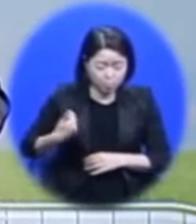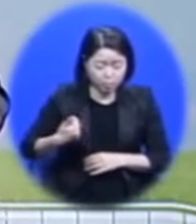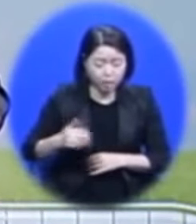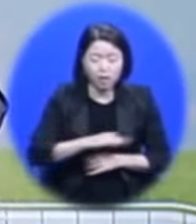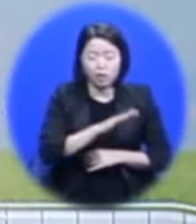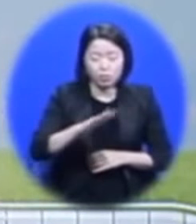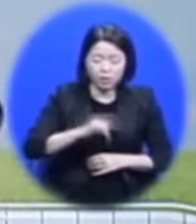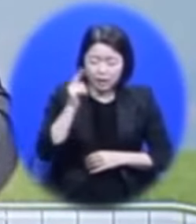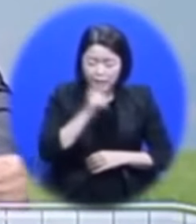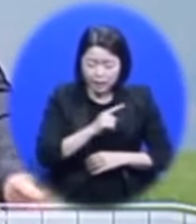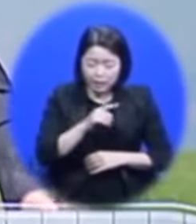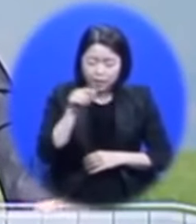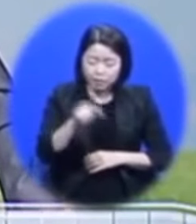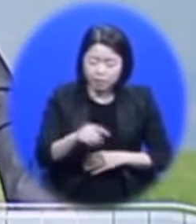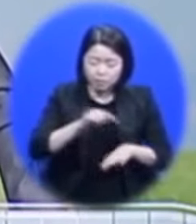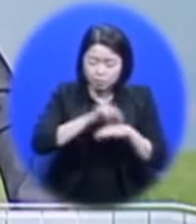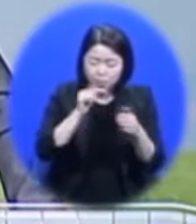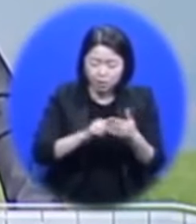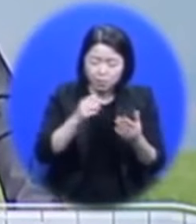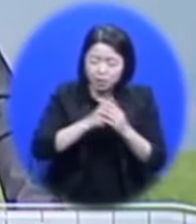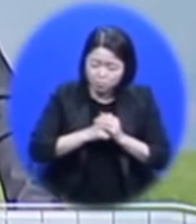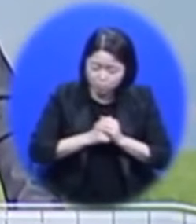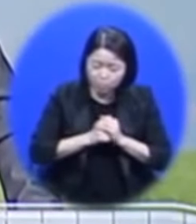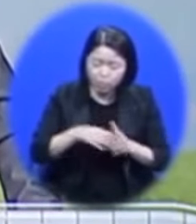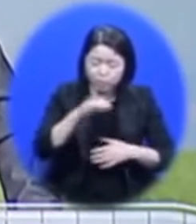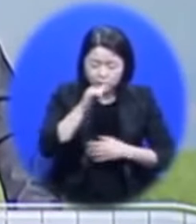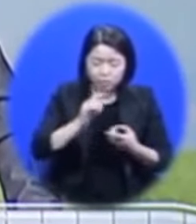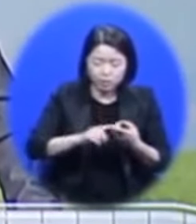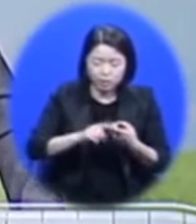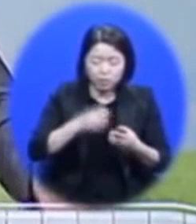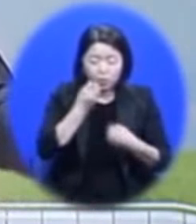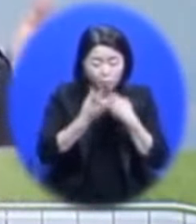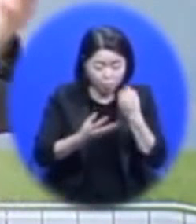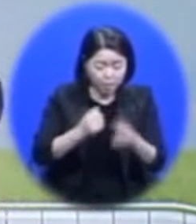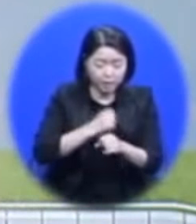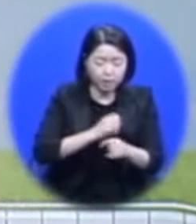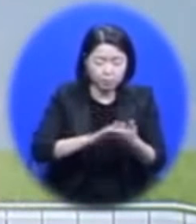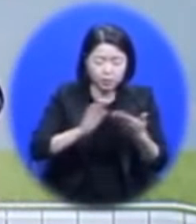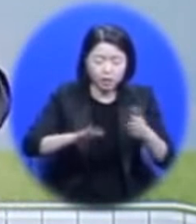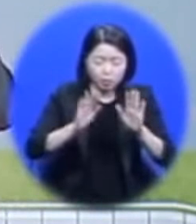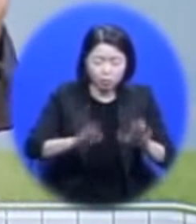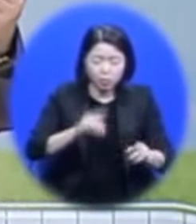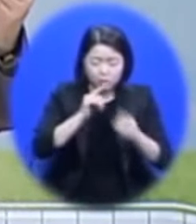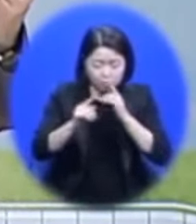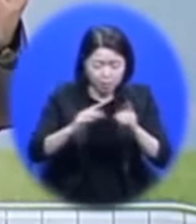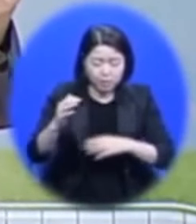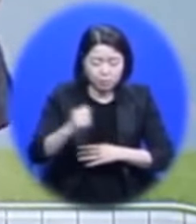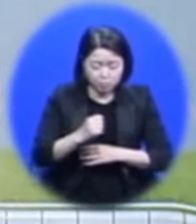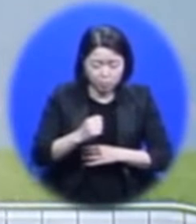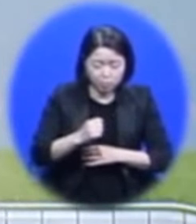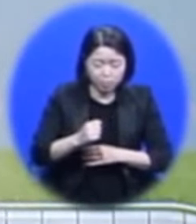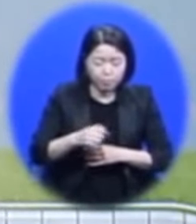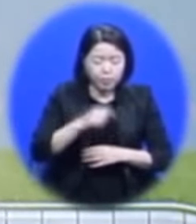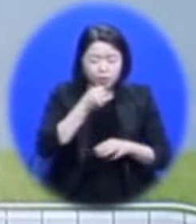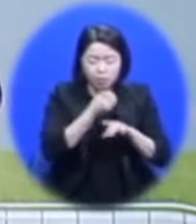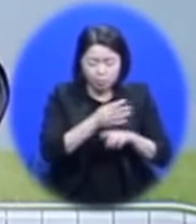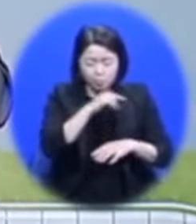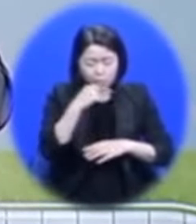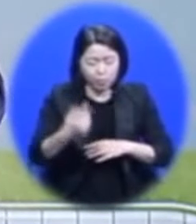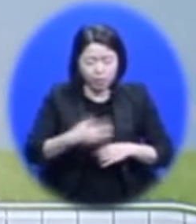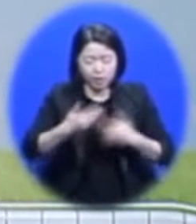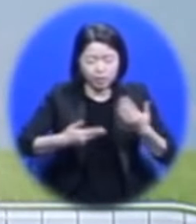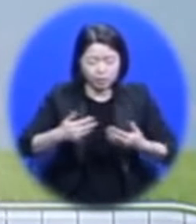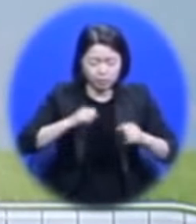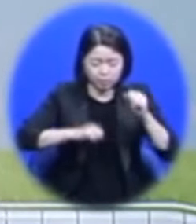우리가 악한 것을 마음에 품고 있었음을 고백합니다. 오늘 말씀으로 또 보혈의 역사로